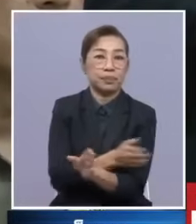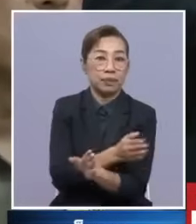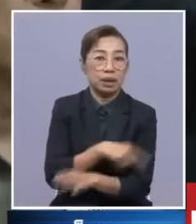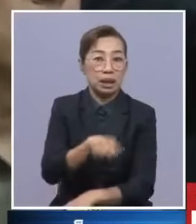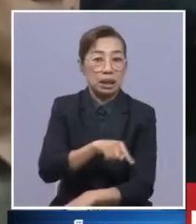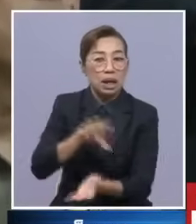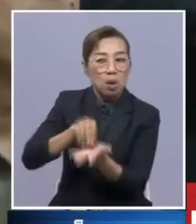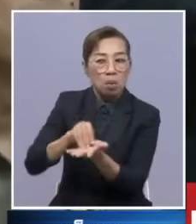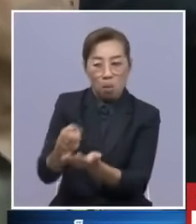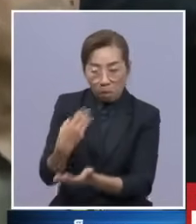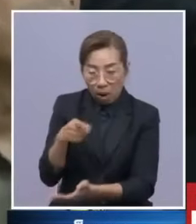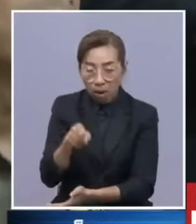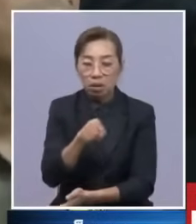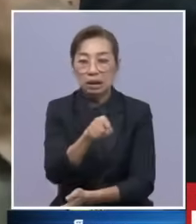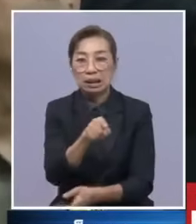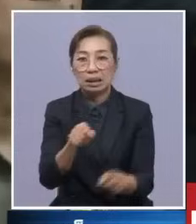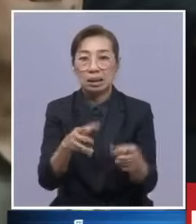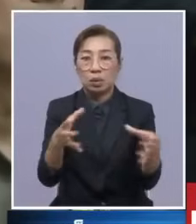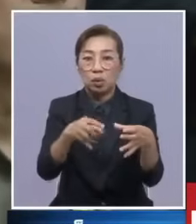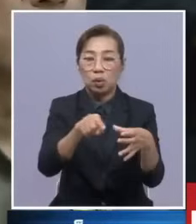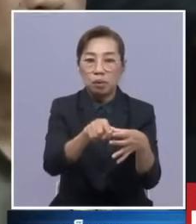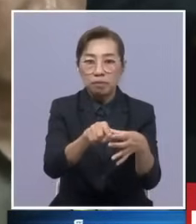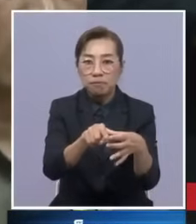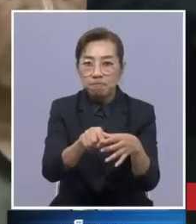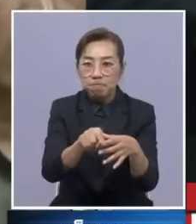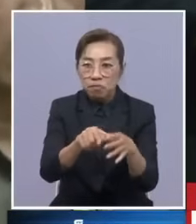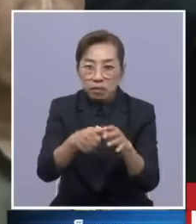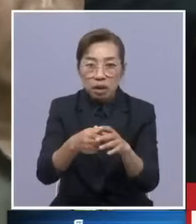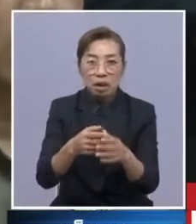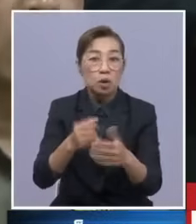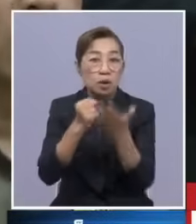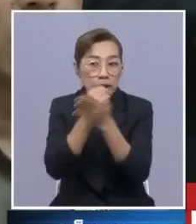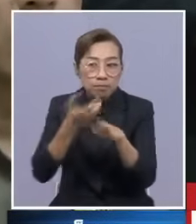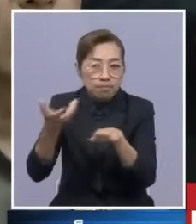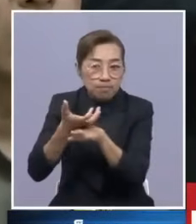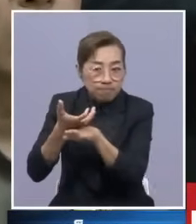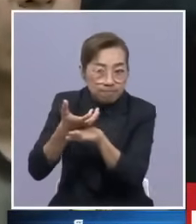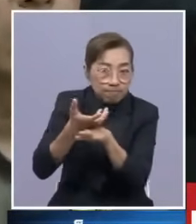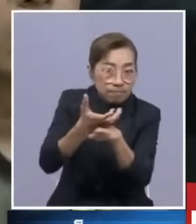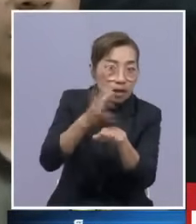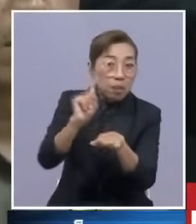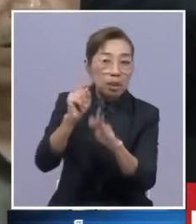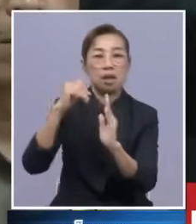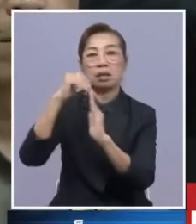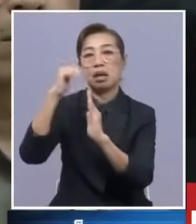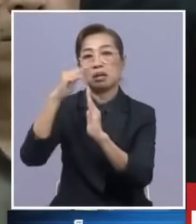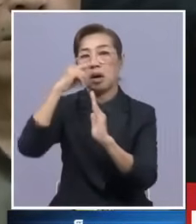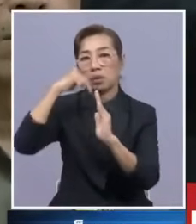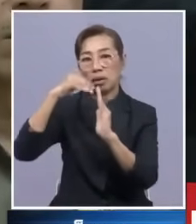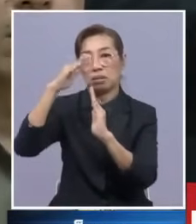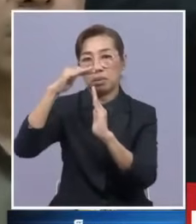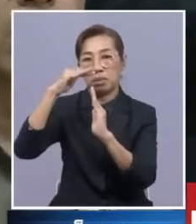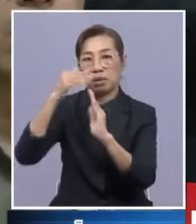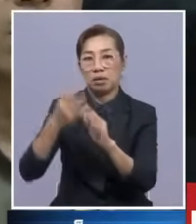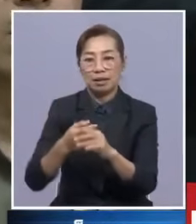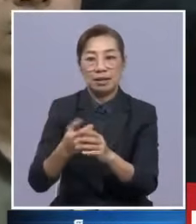ข้อมูลที่ได้รับเนี่ยเป็นการลักลอบนำยาเสพติดเข้ามาจากทางตอนเหนือของประเทศไทยนะครับ